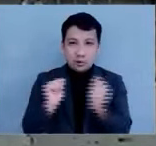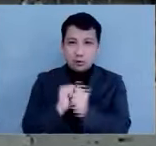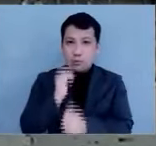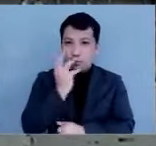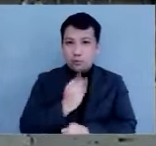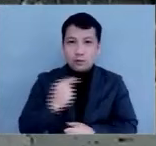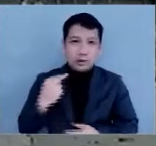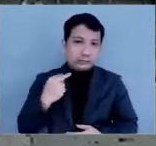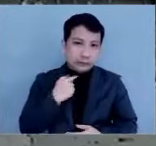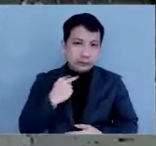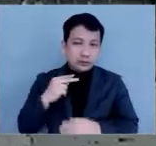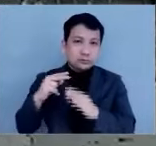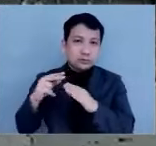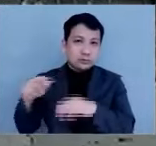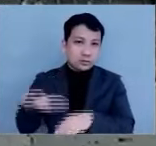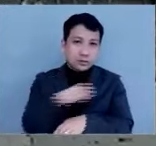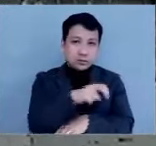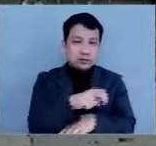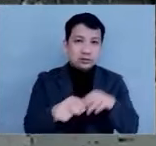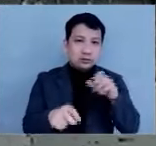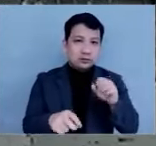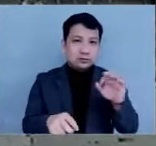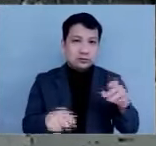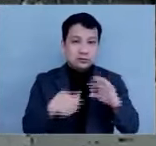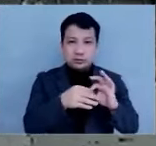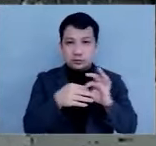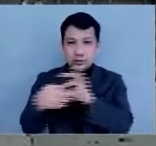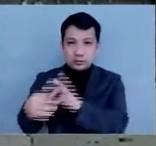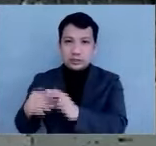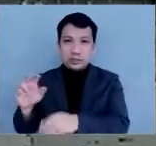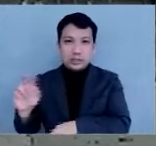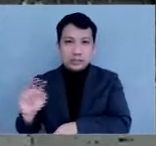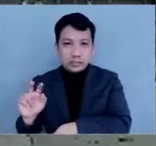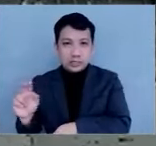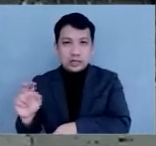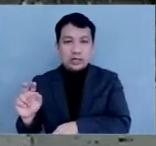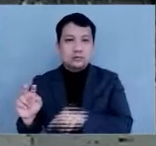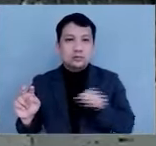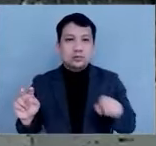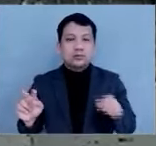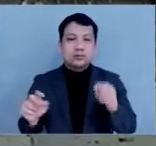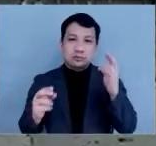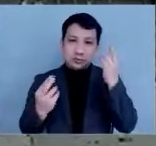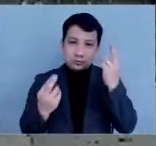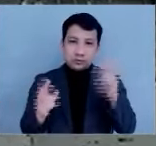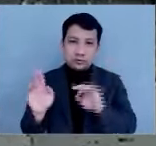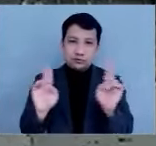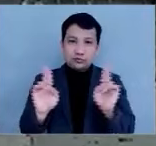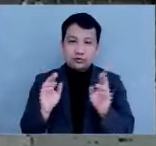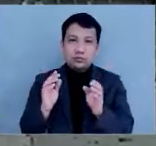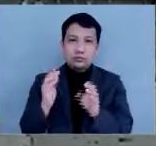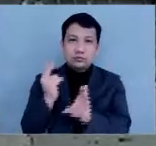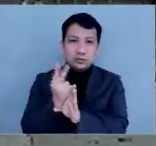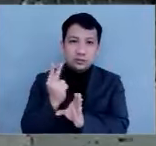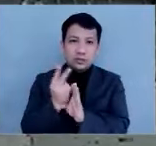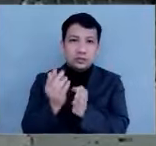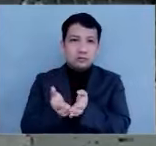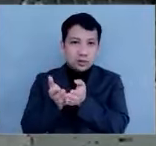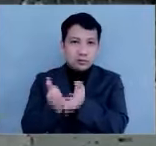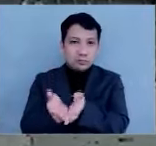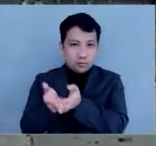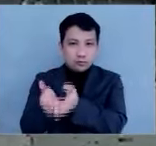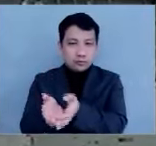pa papunta doon sa may San Fernando connecting sa may Naga. At ayon sa Red Cross na rin, gagamitin nila ang kanilang mga rubber boats pati na rin